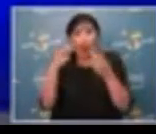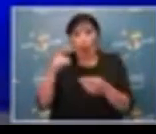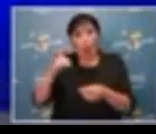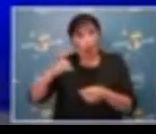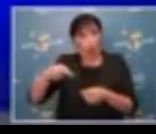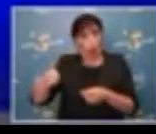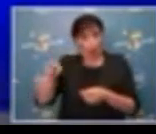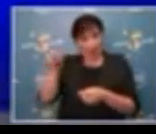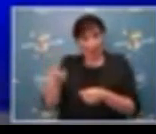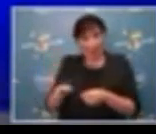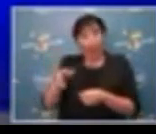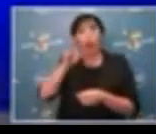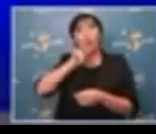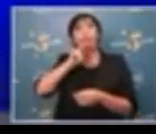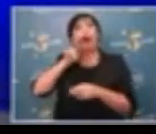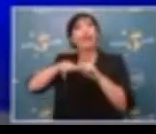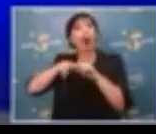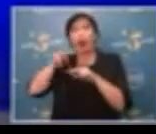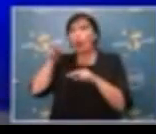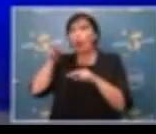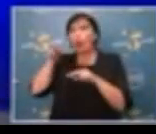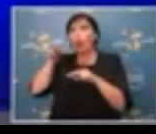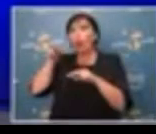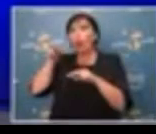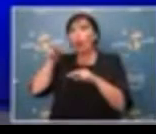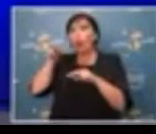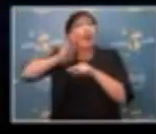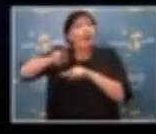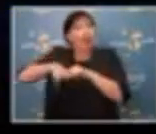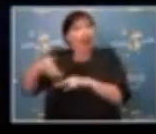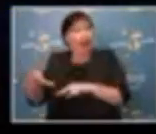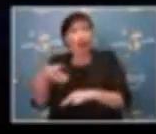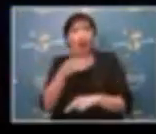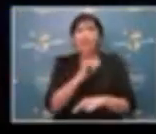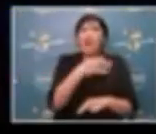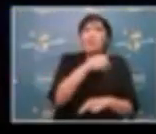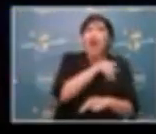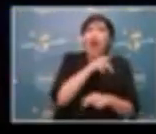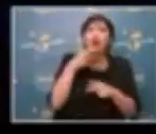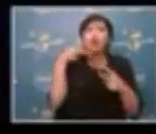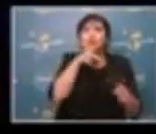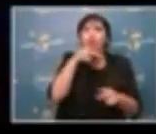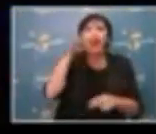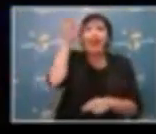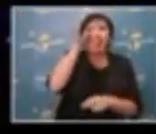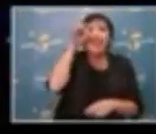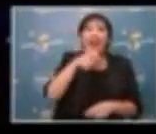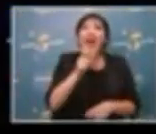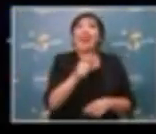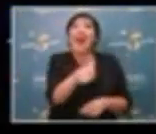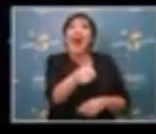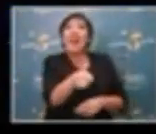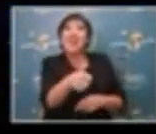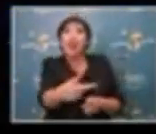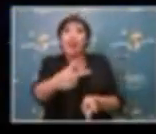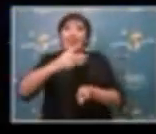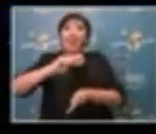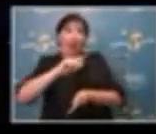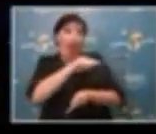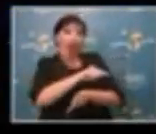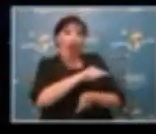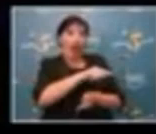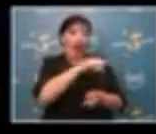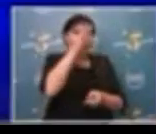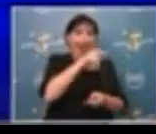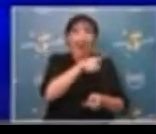parla l'italiano, Gunther parlava in italiano, Di Maio traduceva in inglese e Casaleggio mi traduceva Di Maio in italiano e